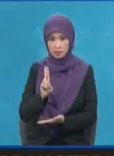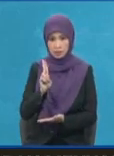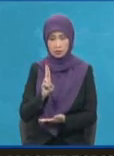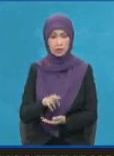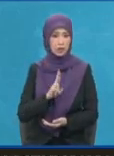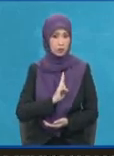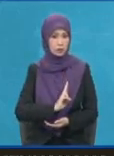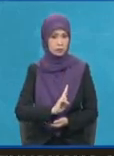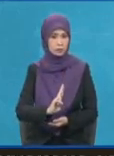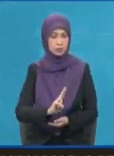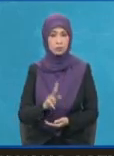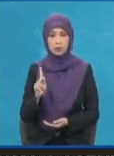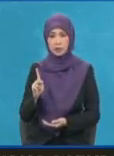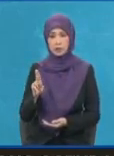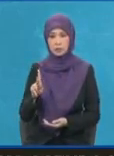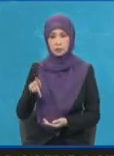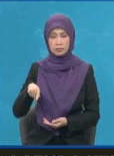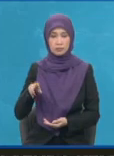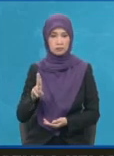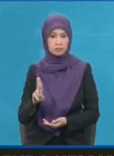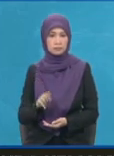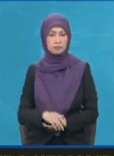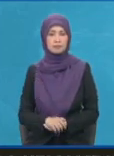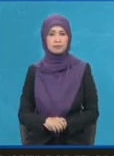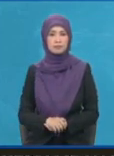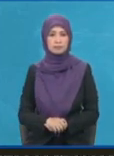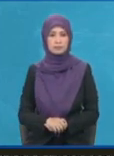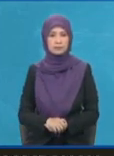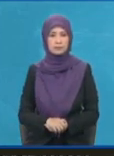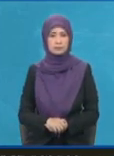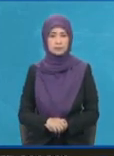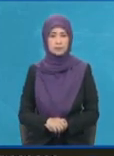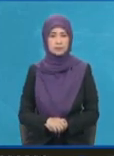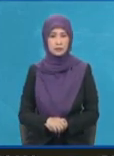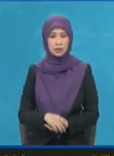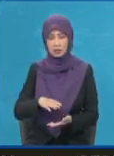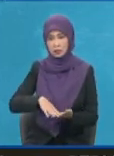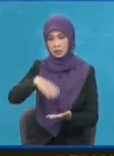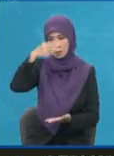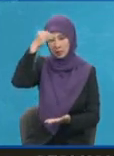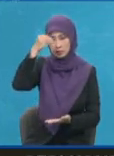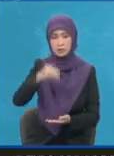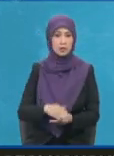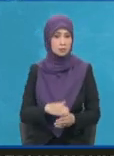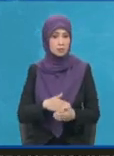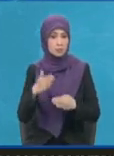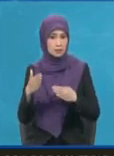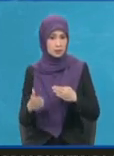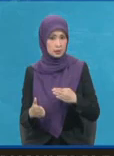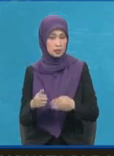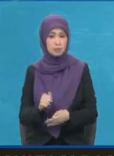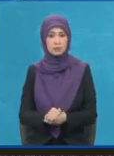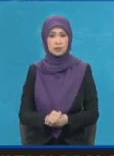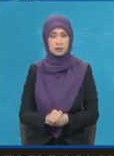Sri Begawan Club seminar ilmiah dan penyelidikan pelajar pengajian lepas ijazah gubuk SBY